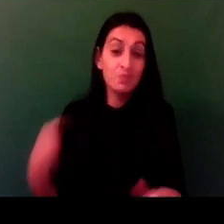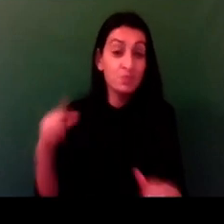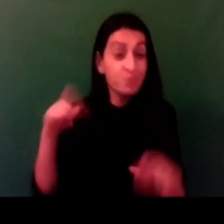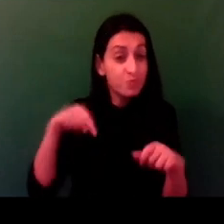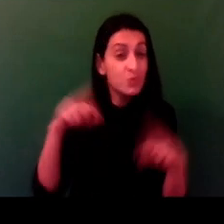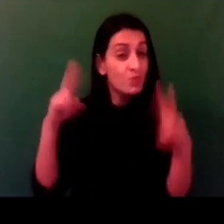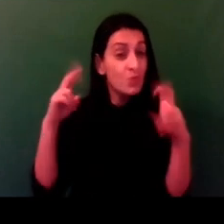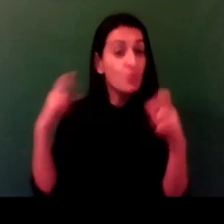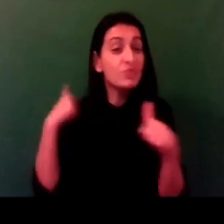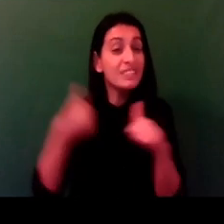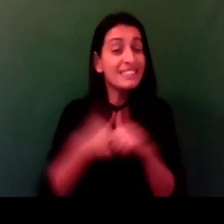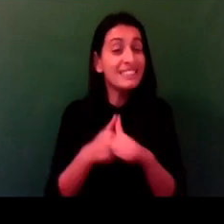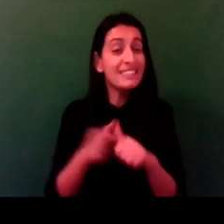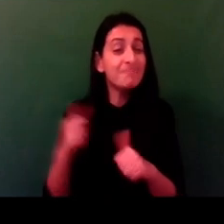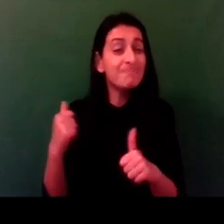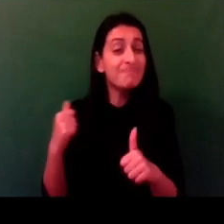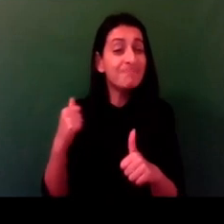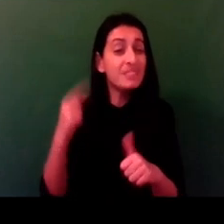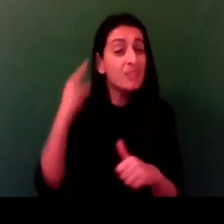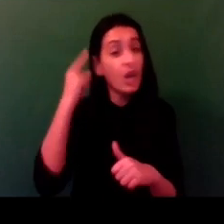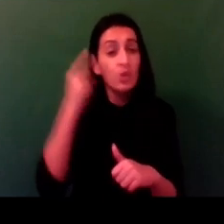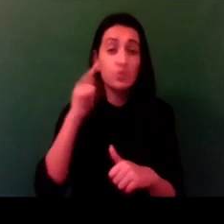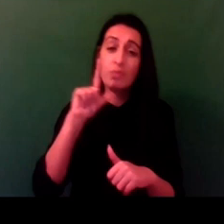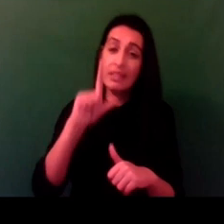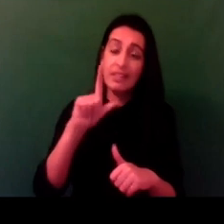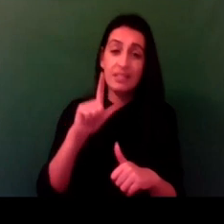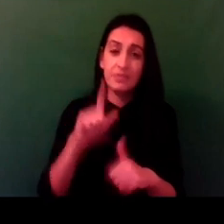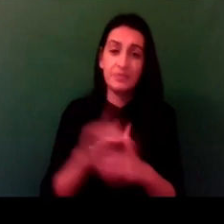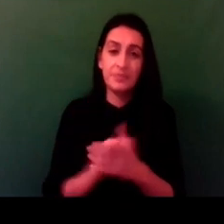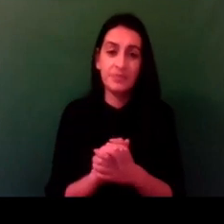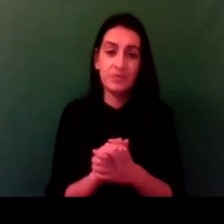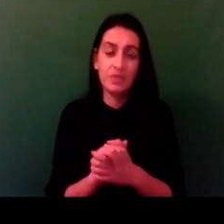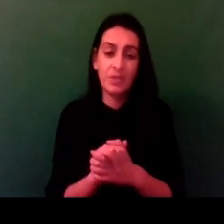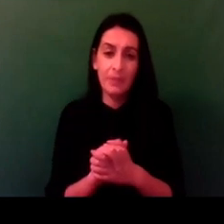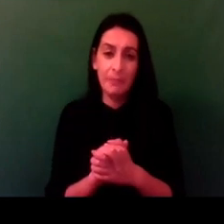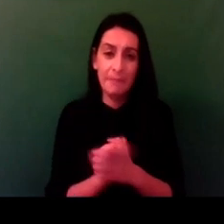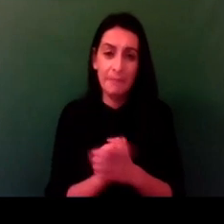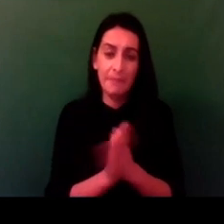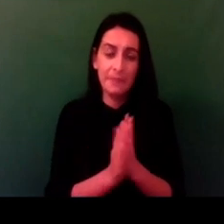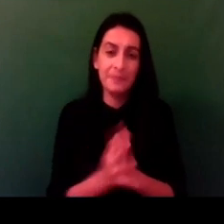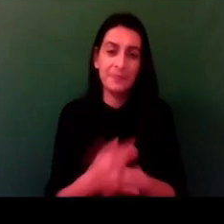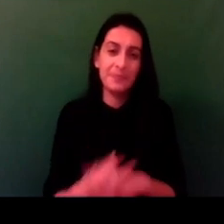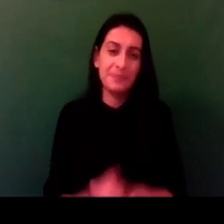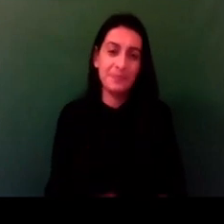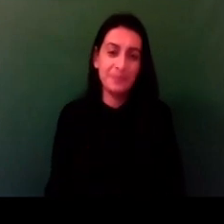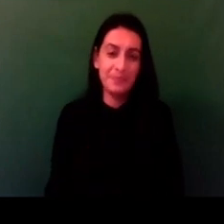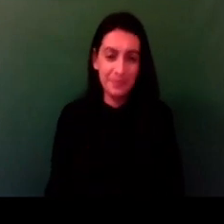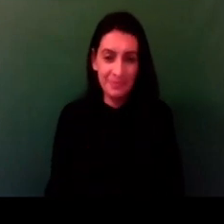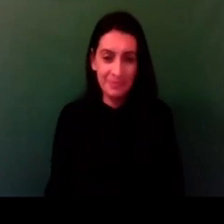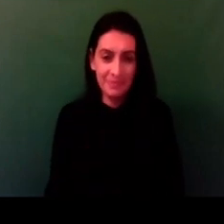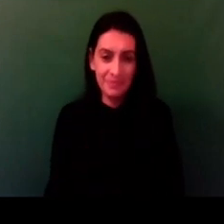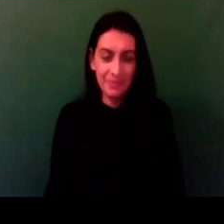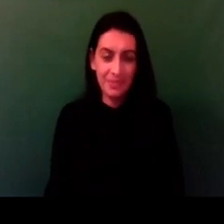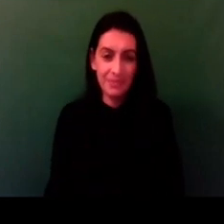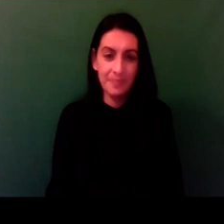o mevzuların bir iletişim aracı gibi kullanılması, bir silah gibi kullanılmaması ve başka tür katılımları nasıl dahil ederiz